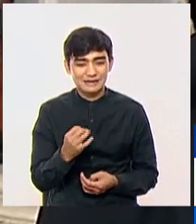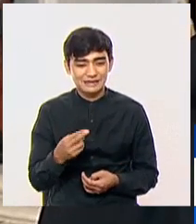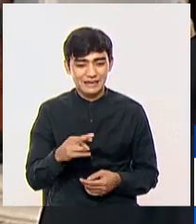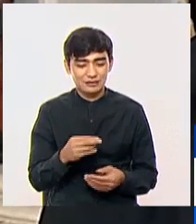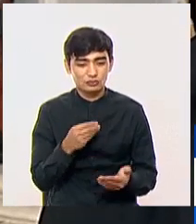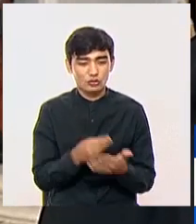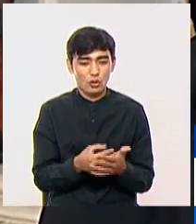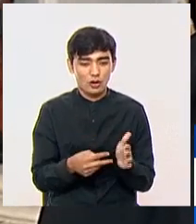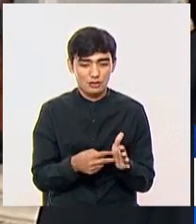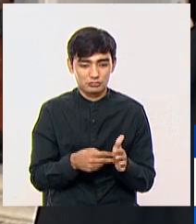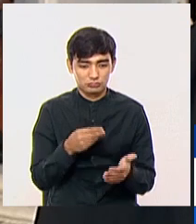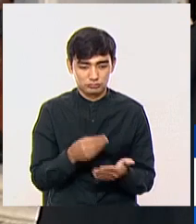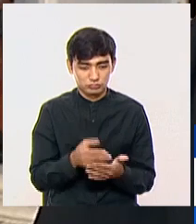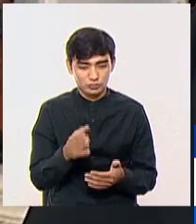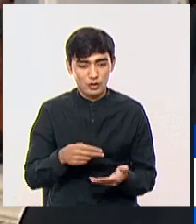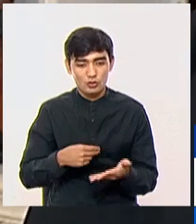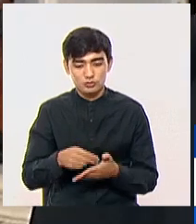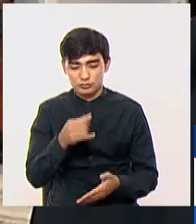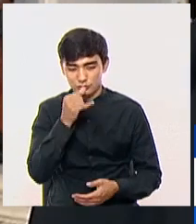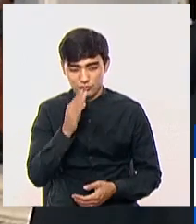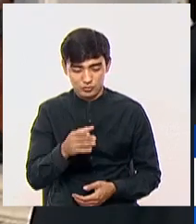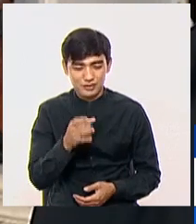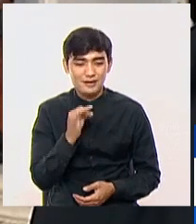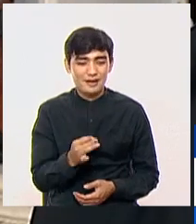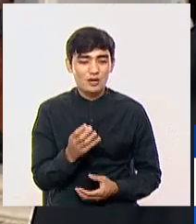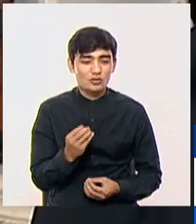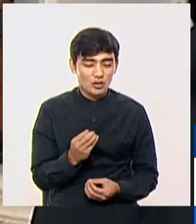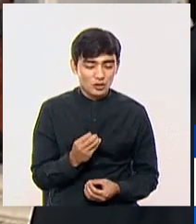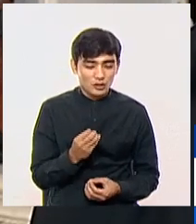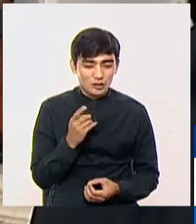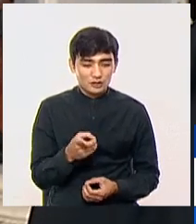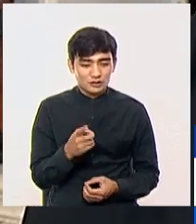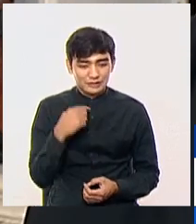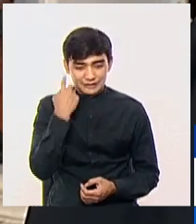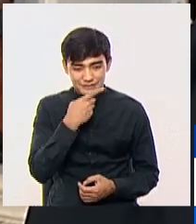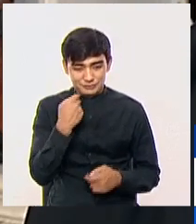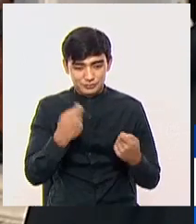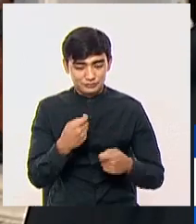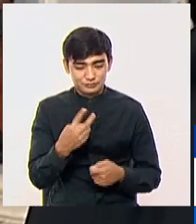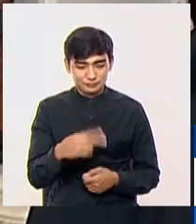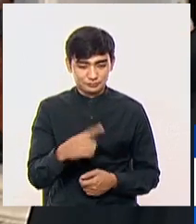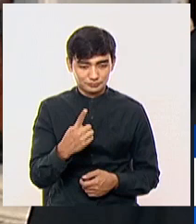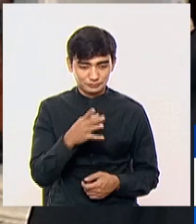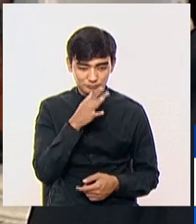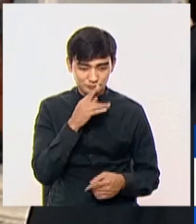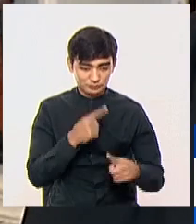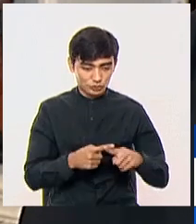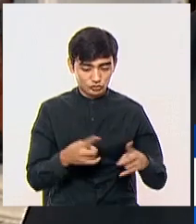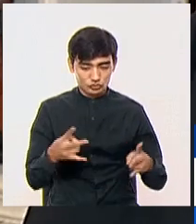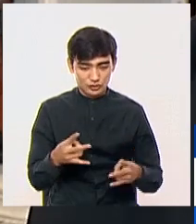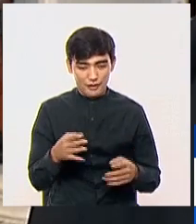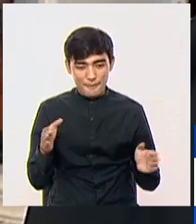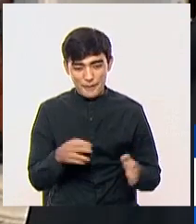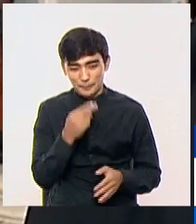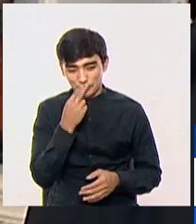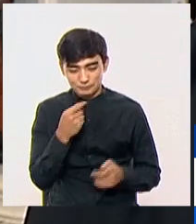будет дороже, менее доступна, скажем так. Естественно, она не должна продаваться лицам младше 21 года, То